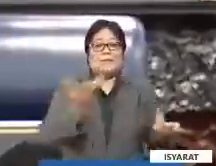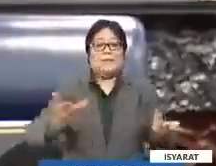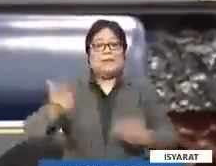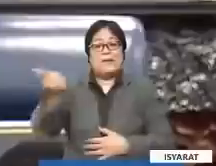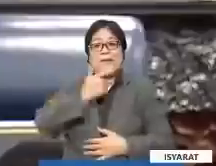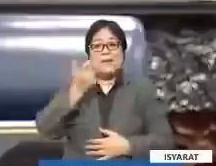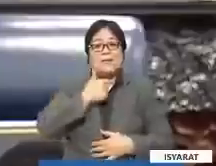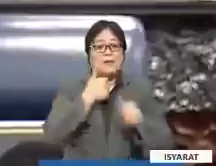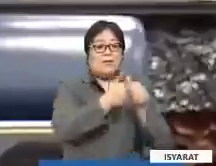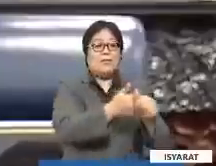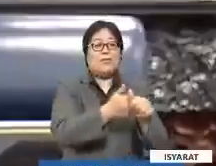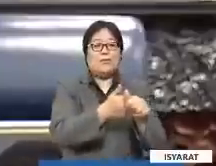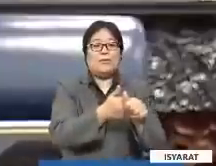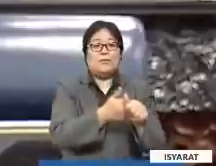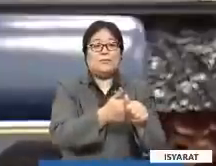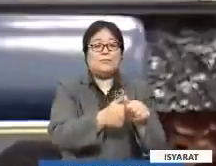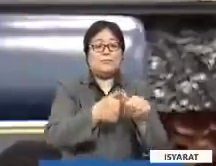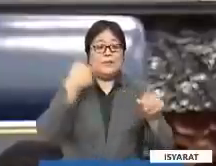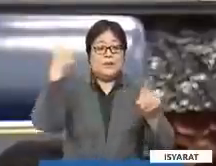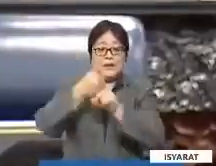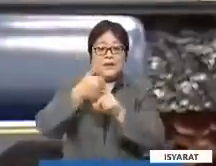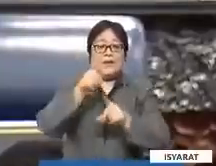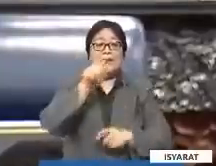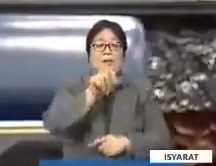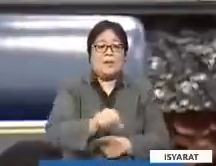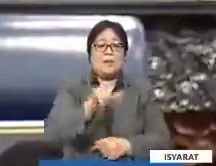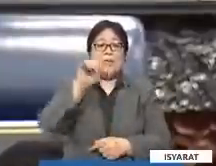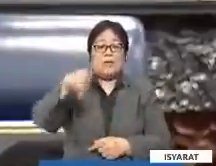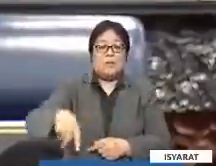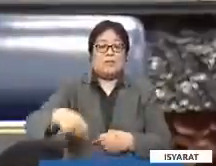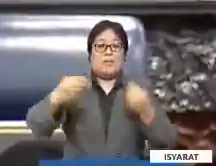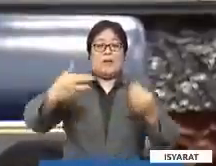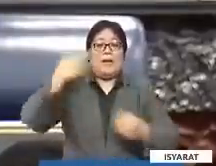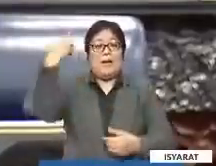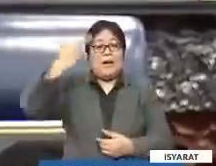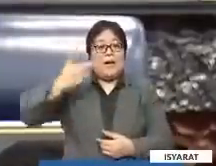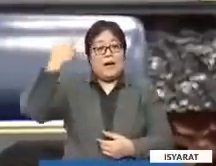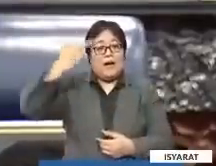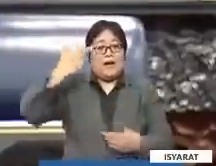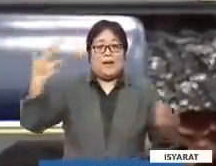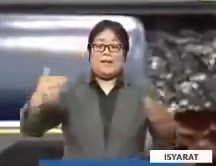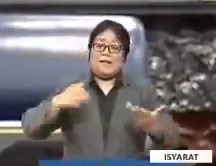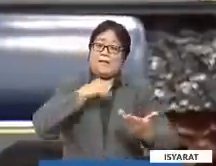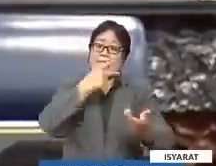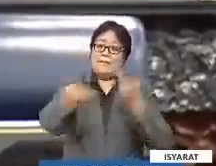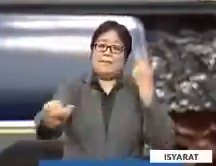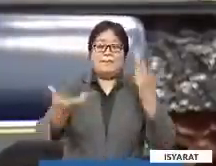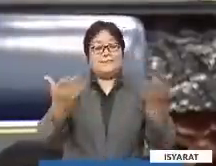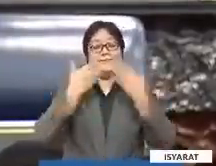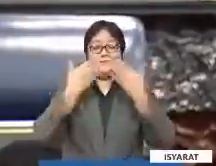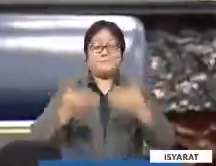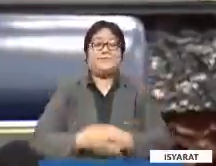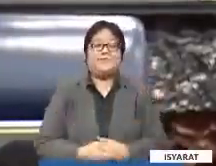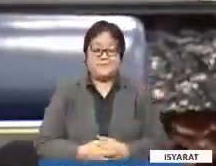tak nak ikut perut arahan dari petani swiggle Berikan alasan yang tidak munasabah masih